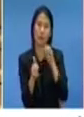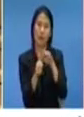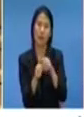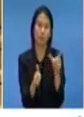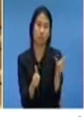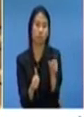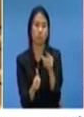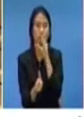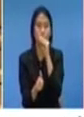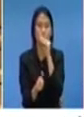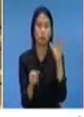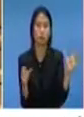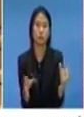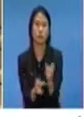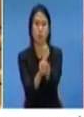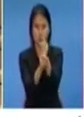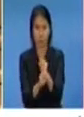าครับทำหนังสือไปถึงกระทรวงการคลัง